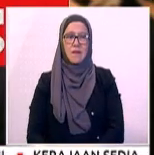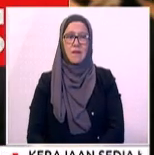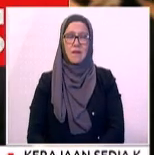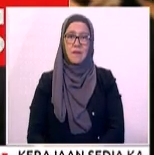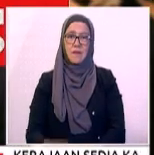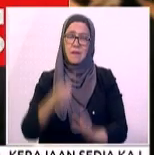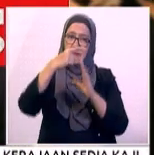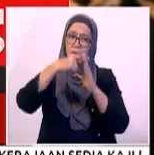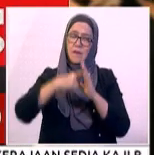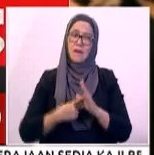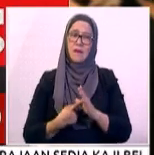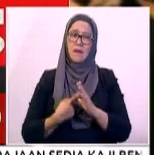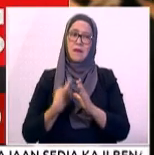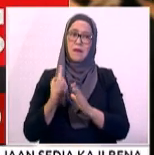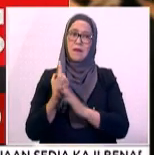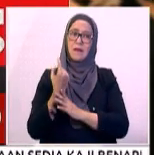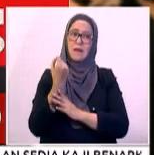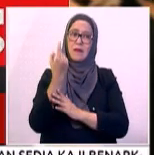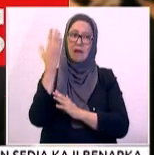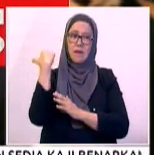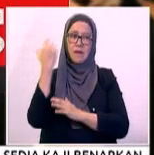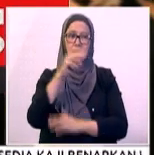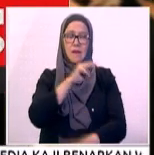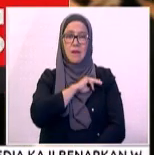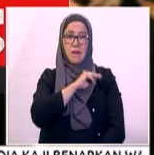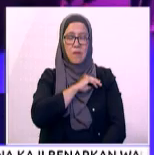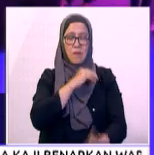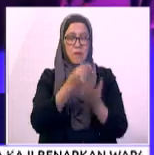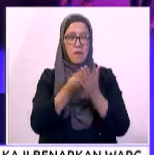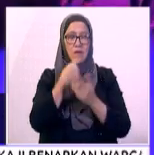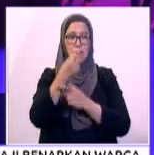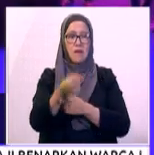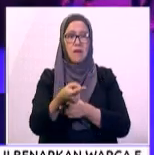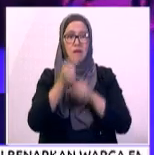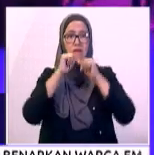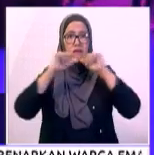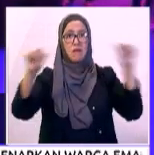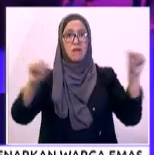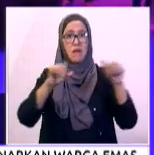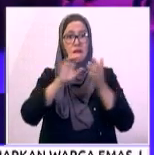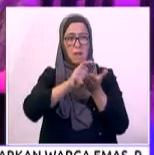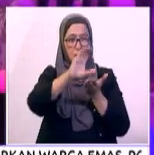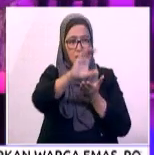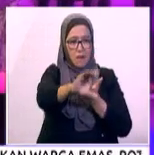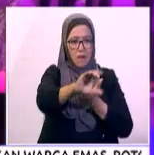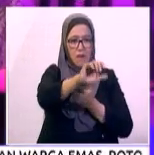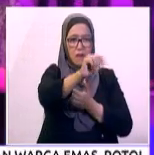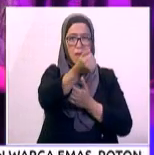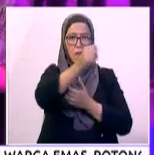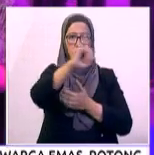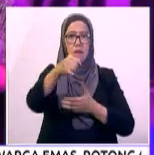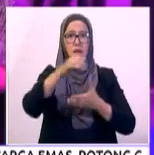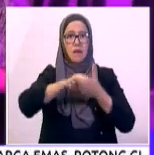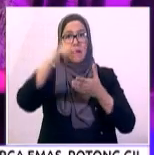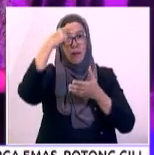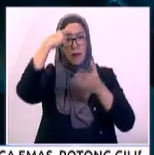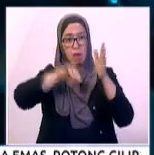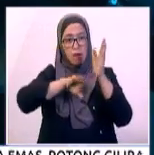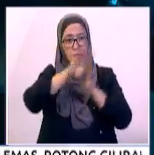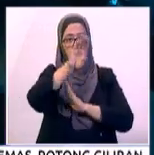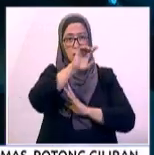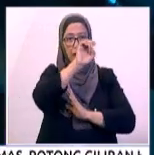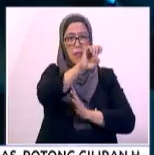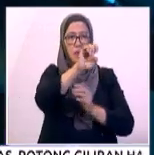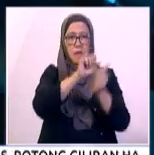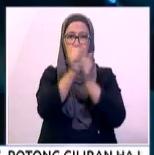November lalu, Menteri Kewangan Lim Guan Eng mengumumkan peruntukan RM10 juta untuk pembangunan e-sukan melalui belanjawan